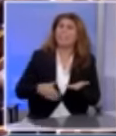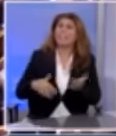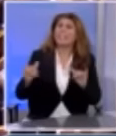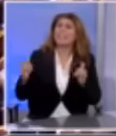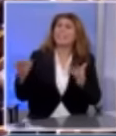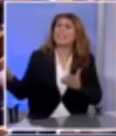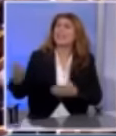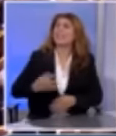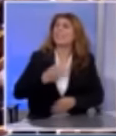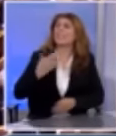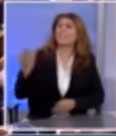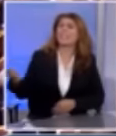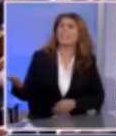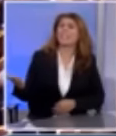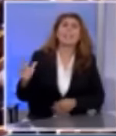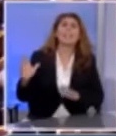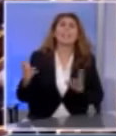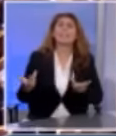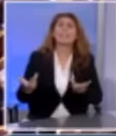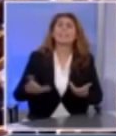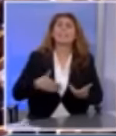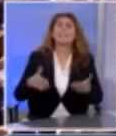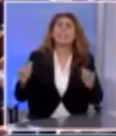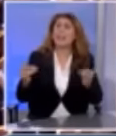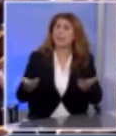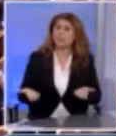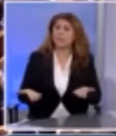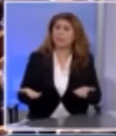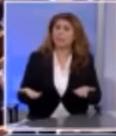γελάτε, κύριε? Γιατί γελάτε, κύριε?